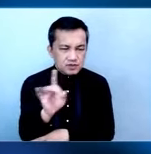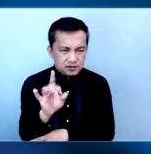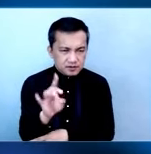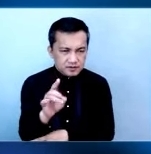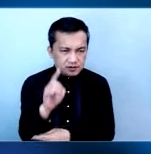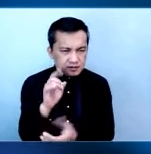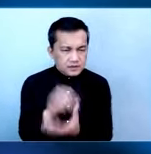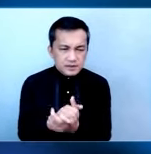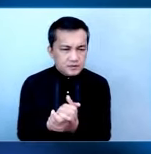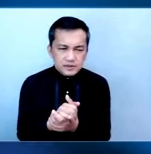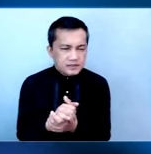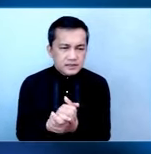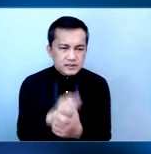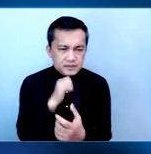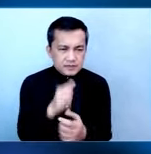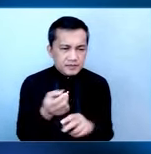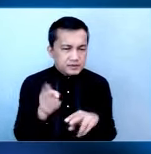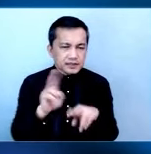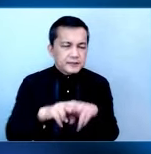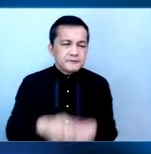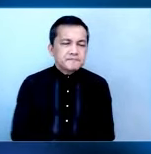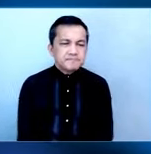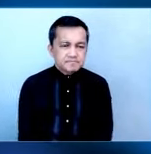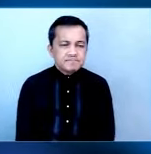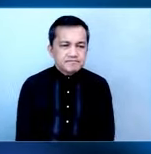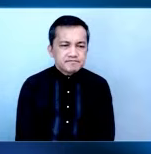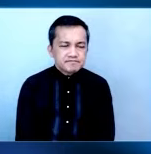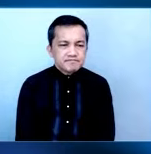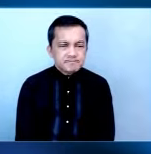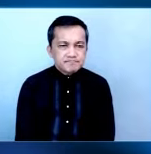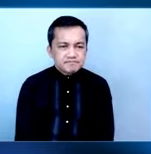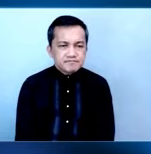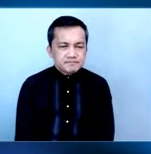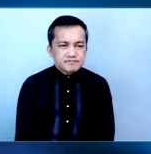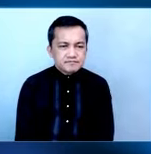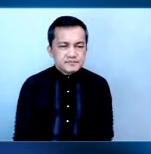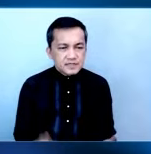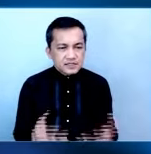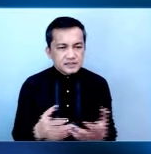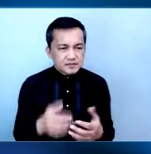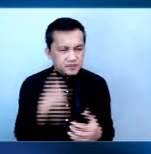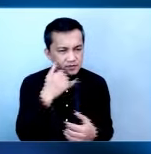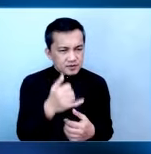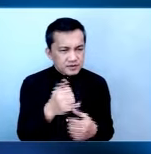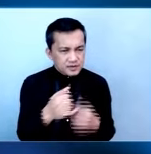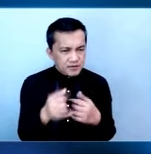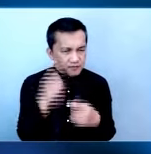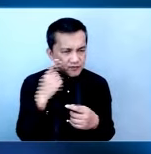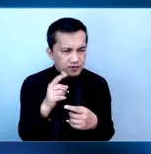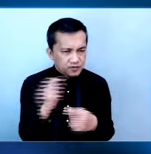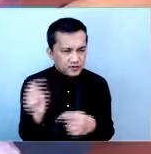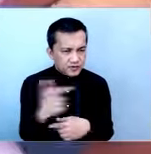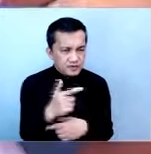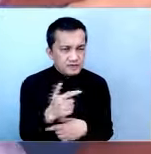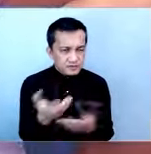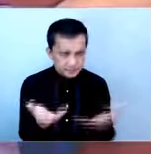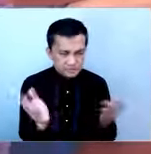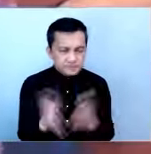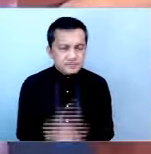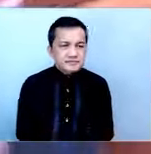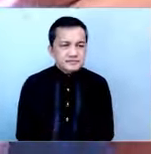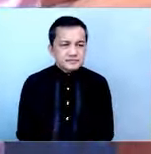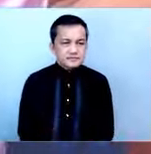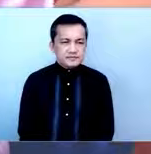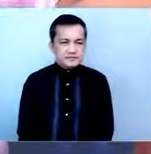believe hindi pa rin po kami nagtataas. Wow, ang galing. Sir Raymond, saan namin kayo makakontak, matatawagan para sa lahat ng ito? Hi, pwede